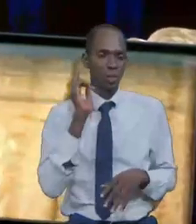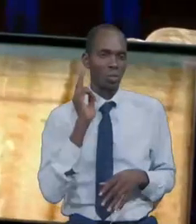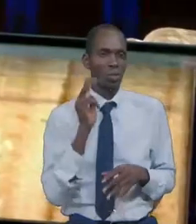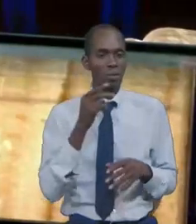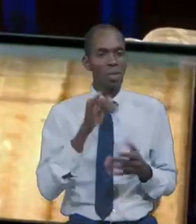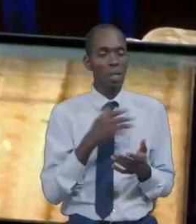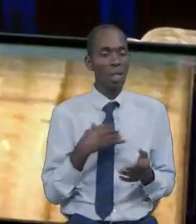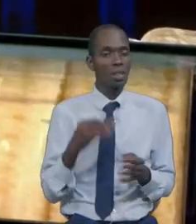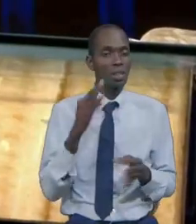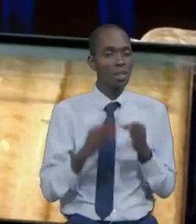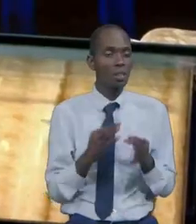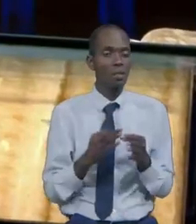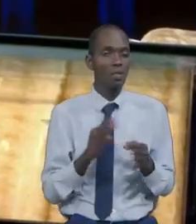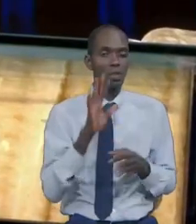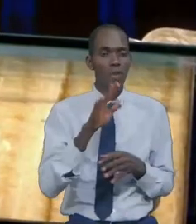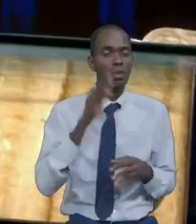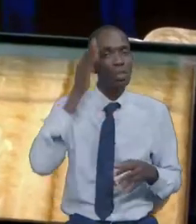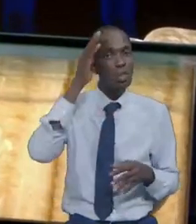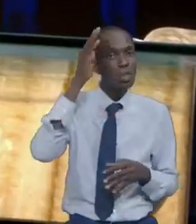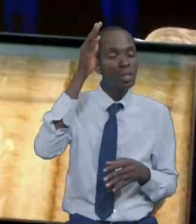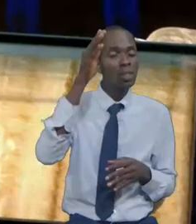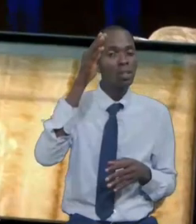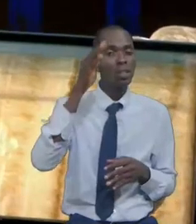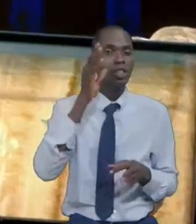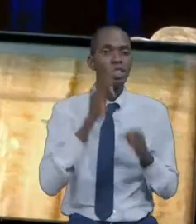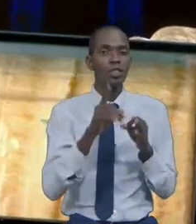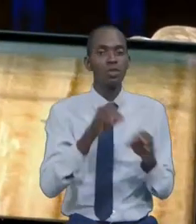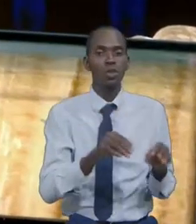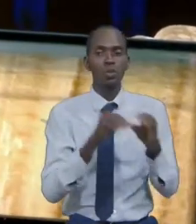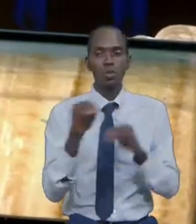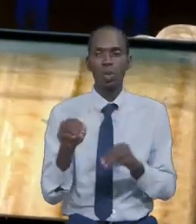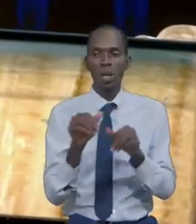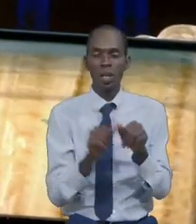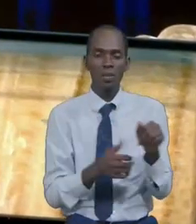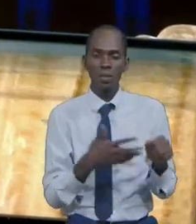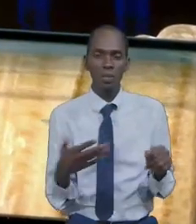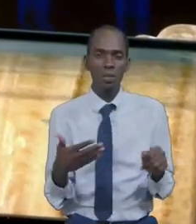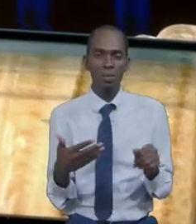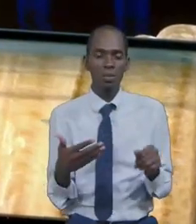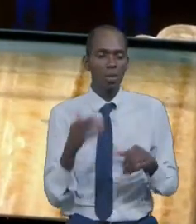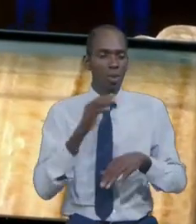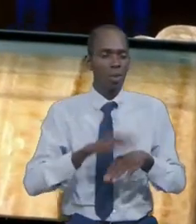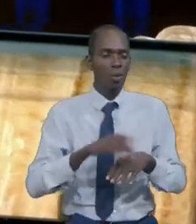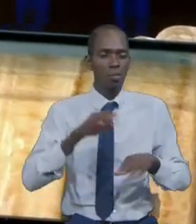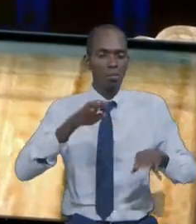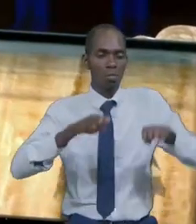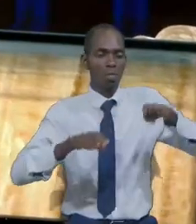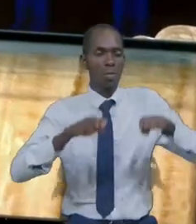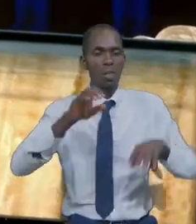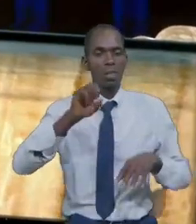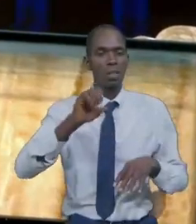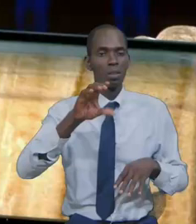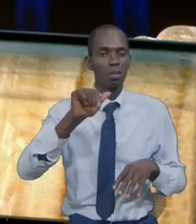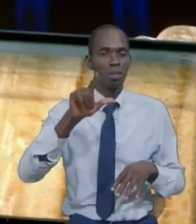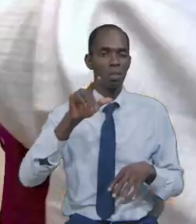Mais votre destinée, lorsque vous mettez tout sur deux plateaux de balance, ce que vous avez